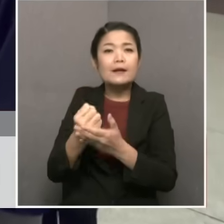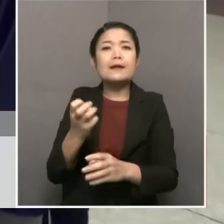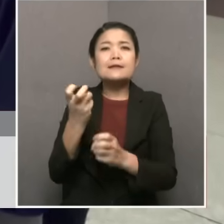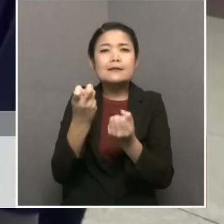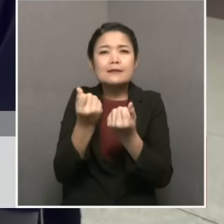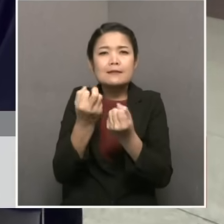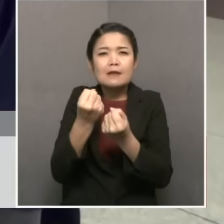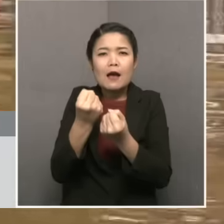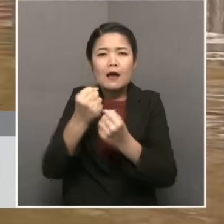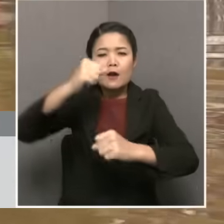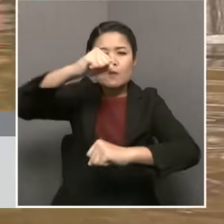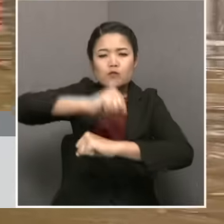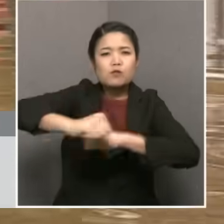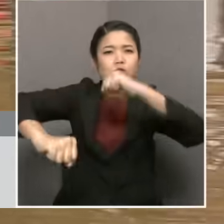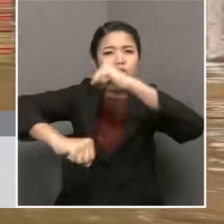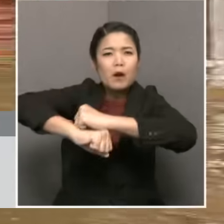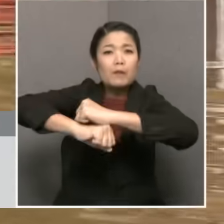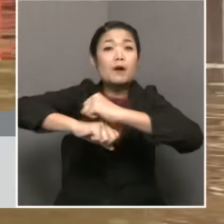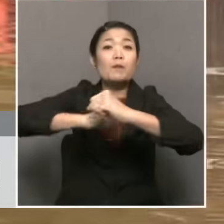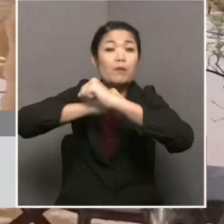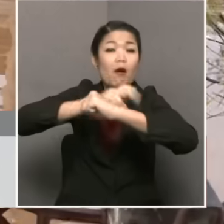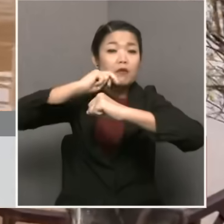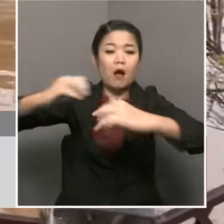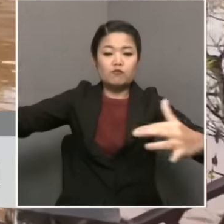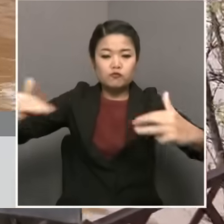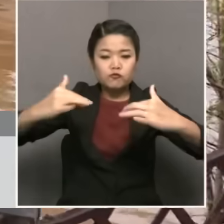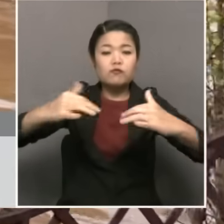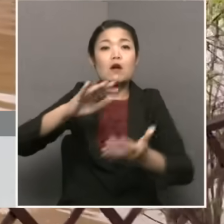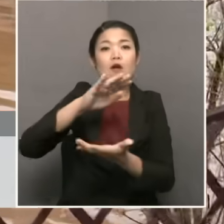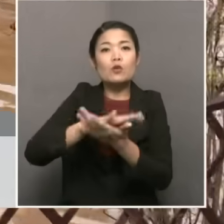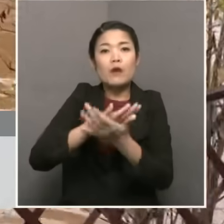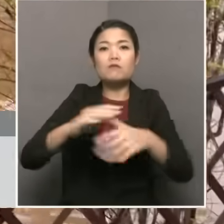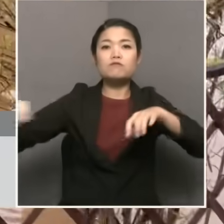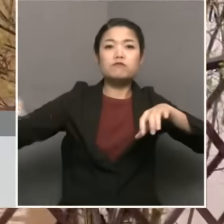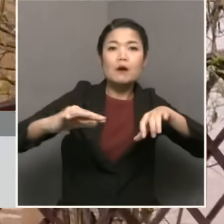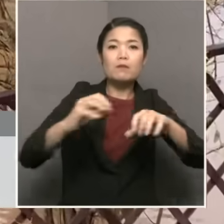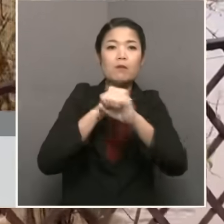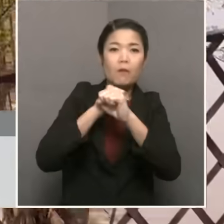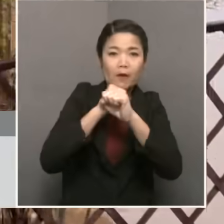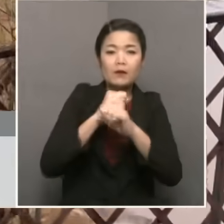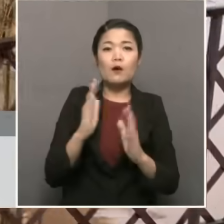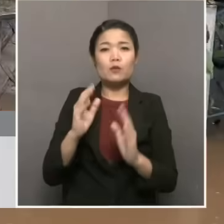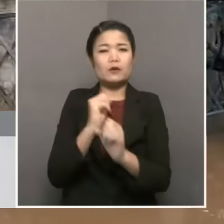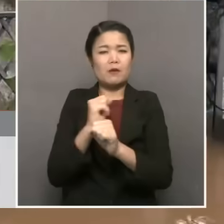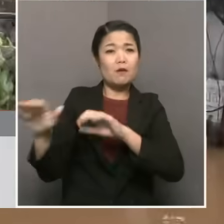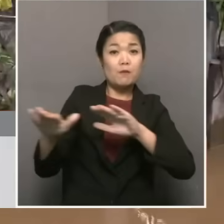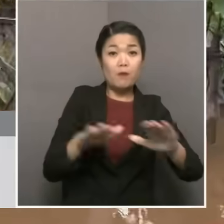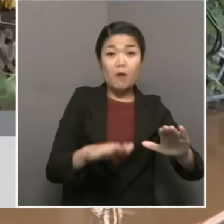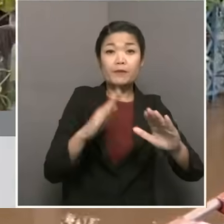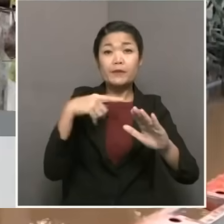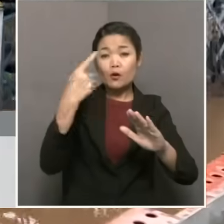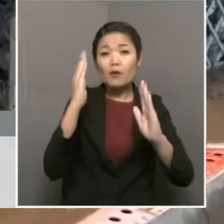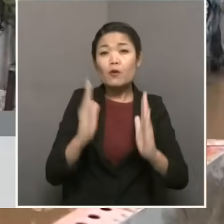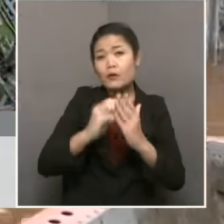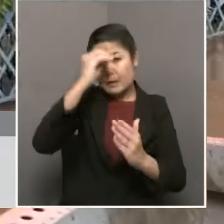คะเพื่อเป็นการป้องกันมวลน้ำไม่ให้ไหลเข้าท่วมแล้วก็สั่งการเจ้าหน้าที่เตรียมความพร้อมอพยพนักเรียนตา